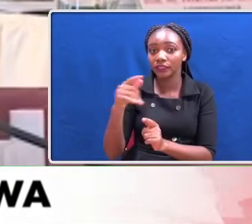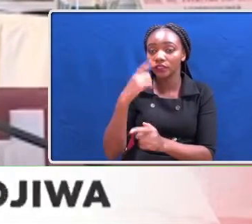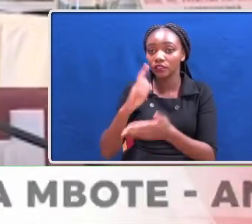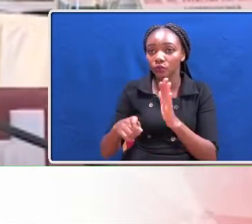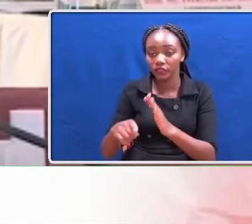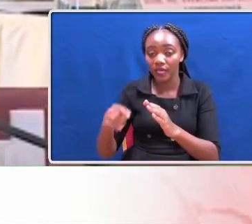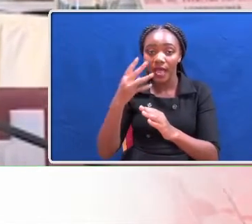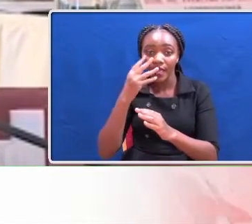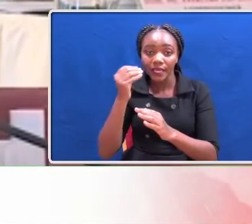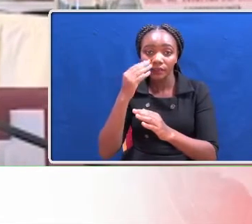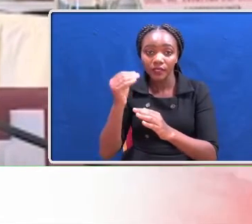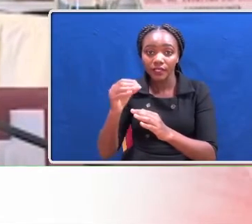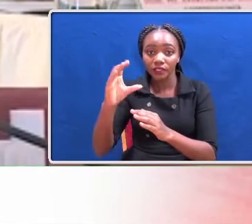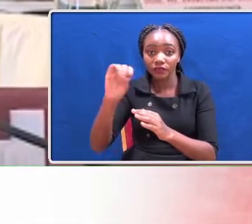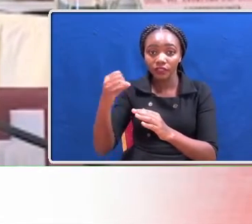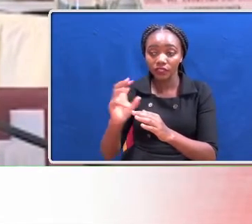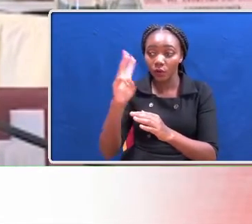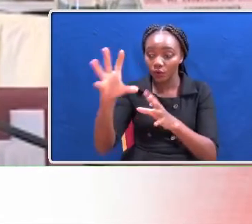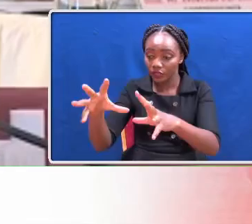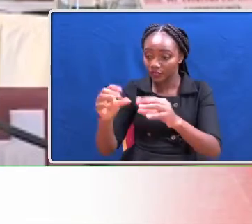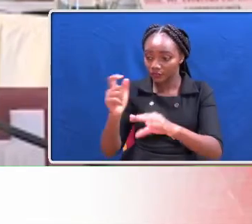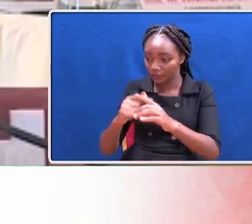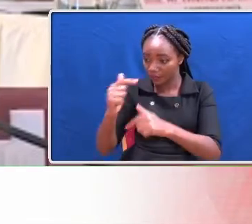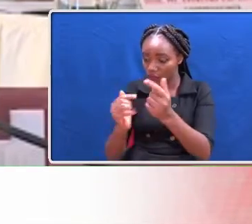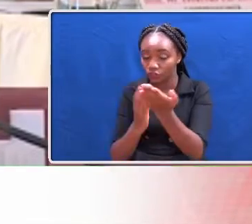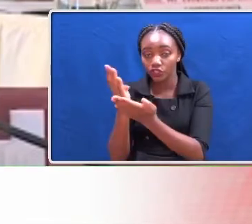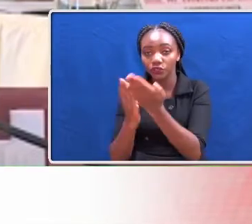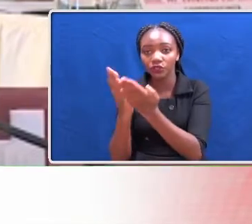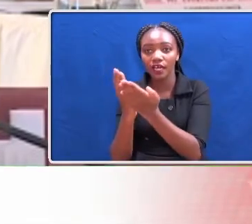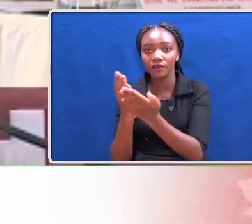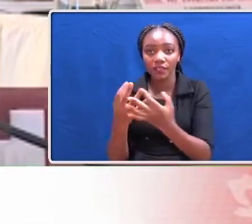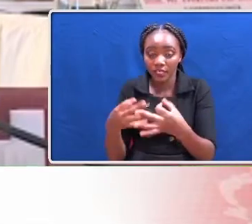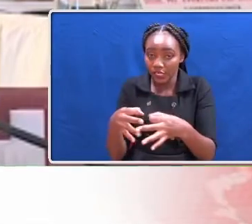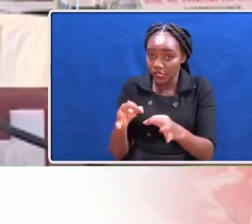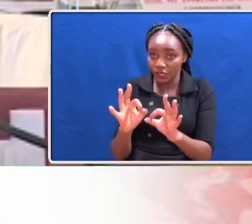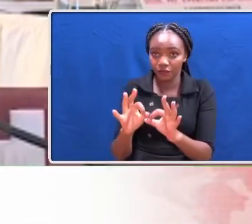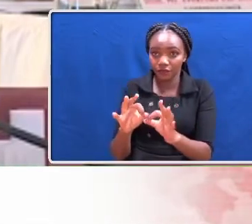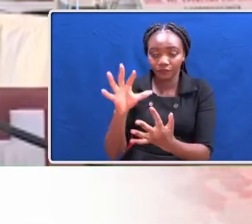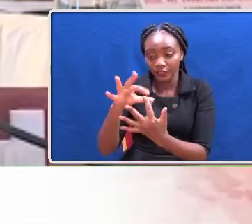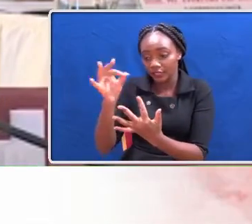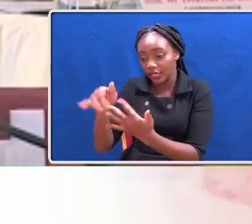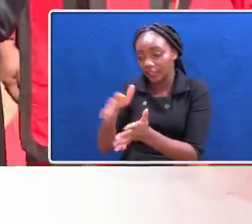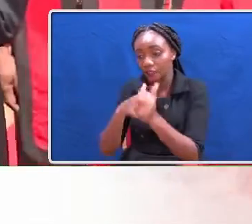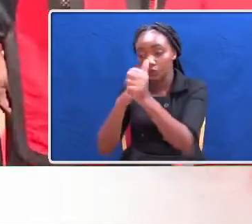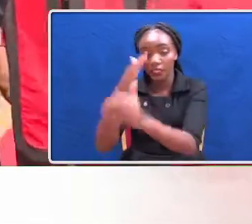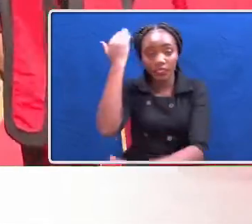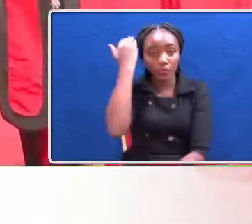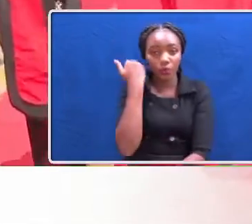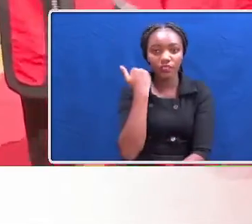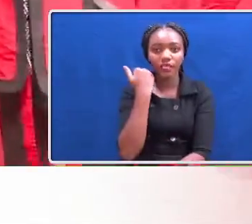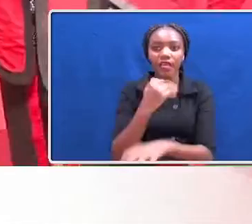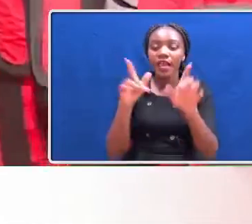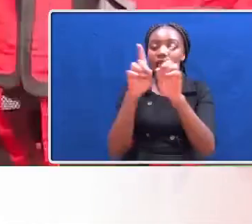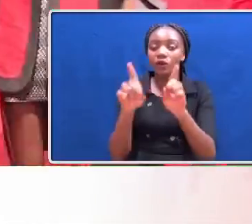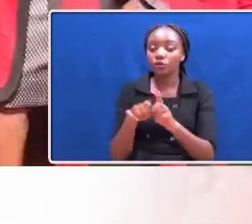kazi ya jaji mkuu ataupata akiendelea kuhudumu iwapo atateuliwa kuongoza mahakama.